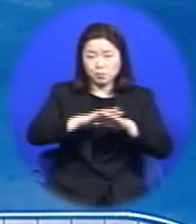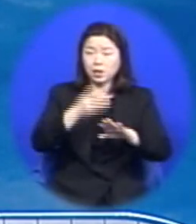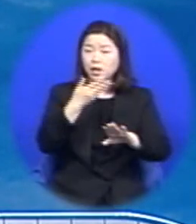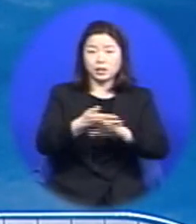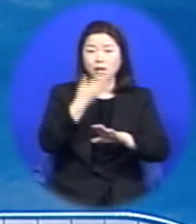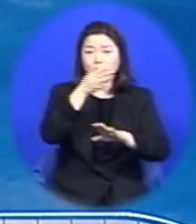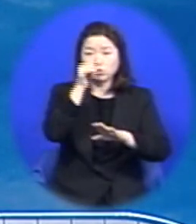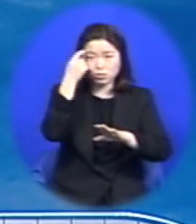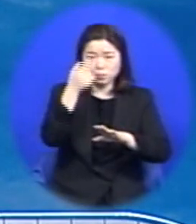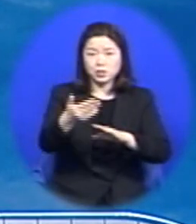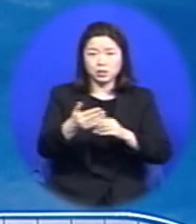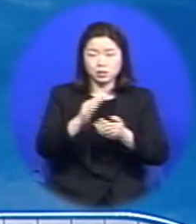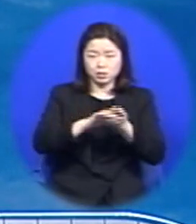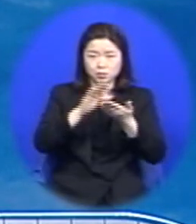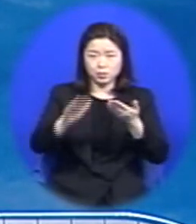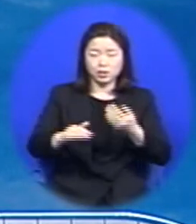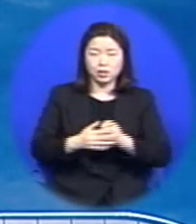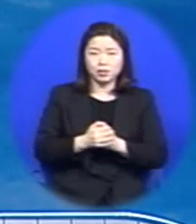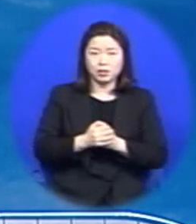있잖아요.